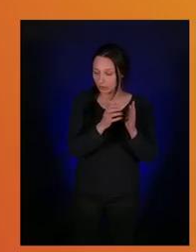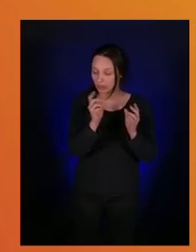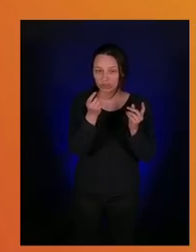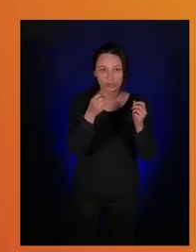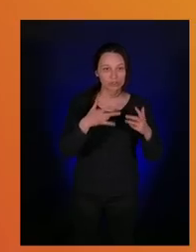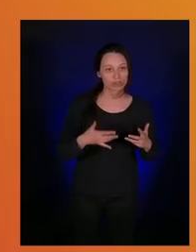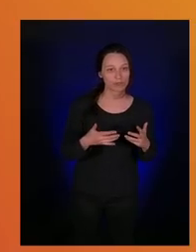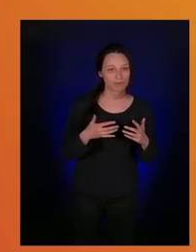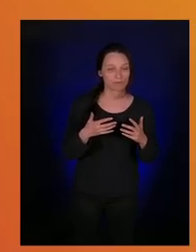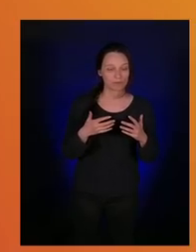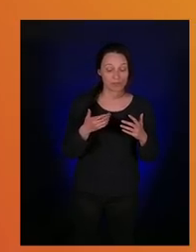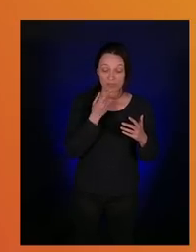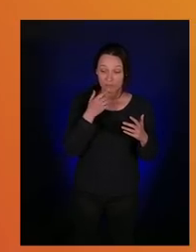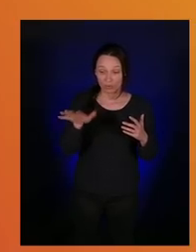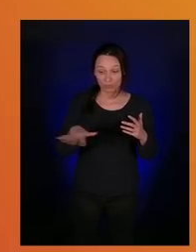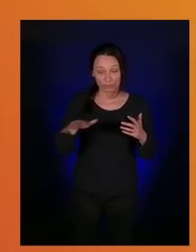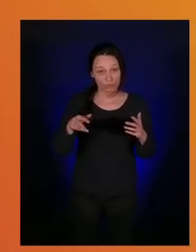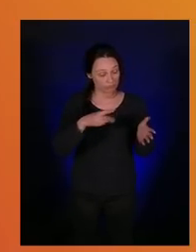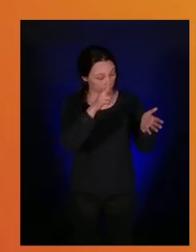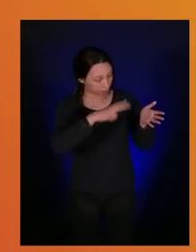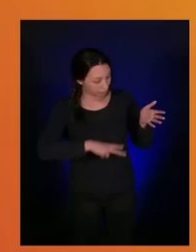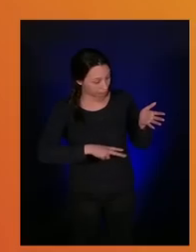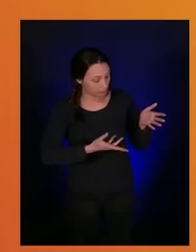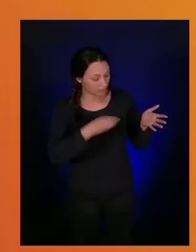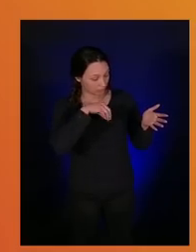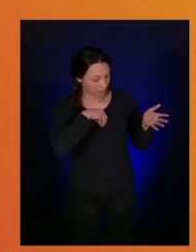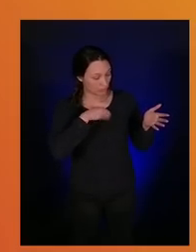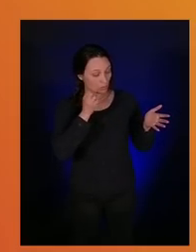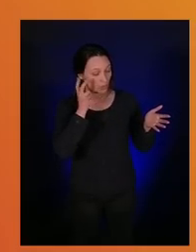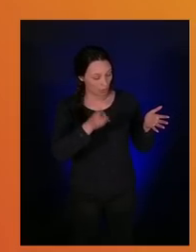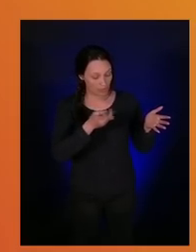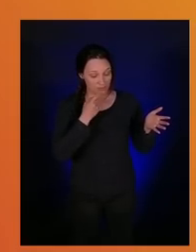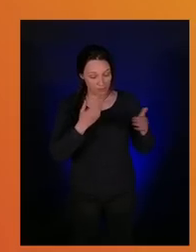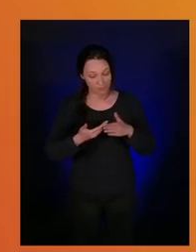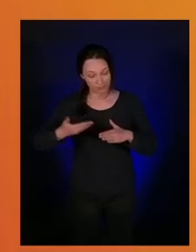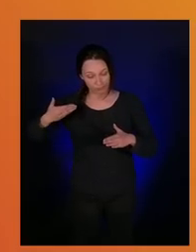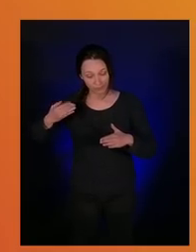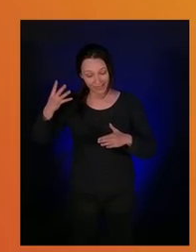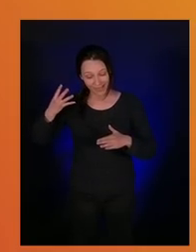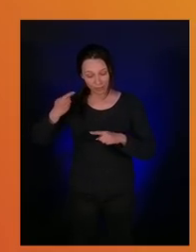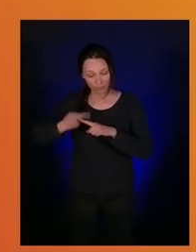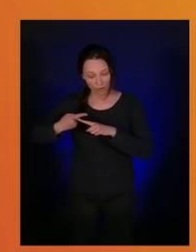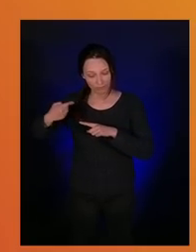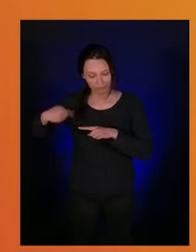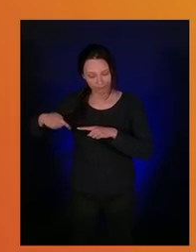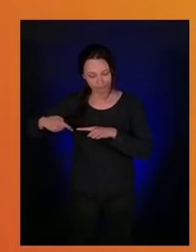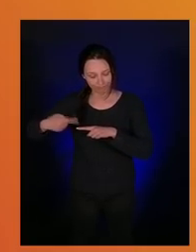éléments de compréhension sur les 4 derniers exercices budgétaires clos depuis le 52e congrès à